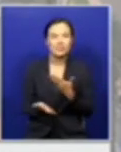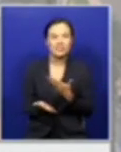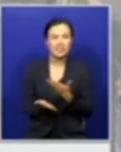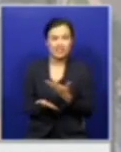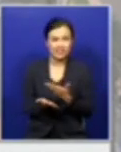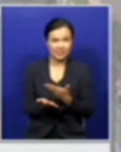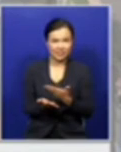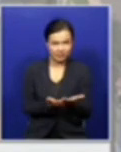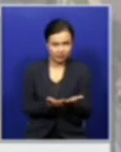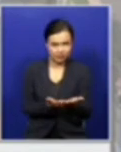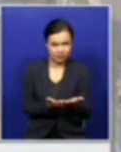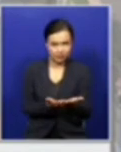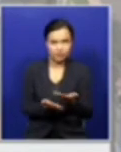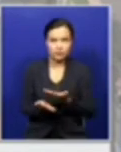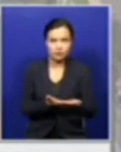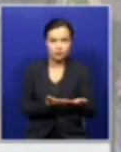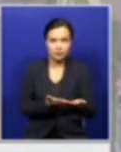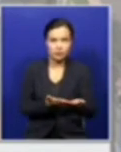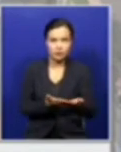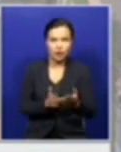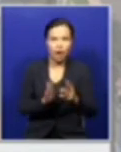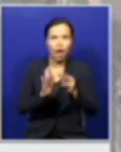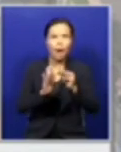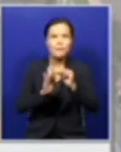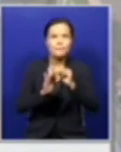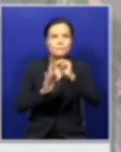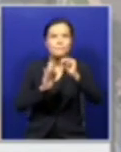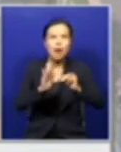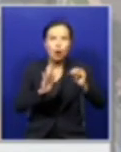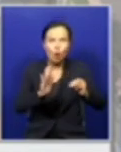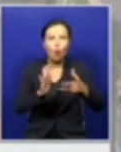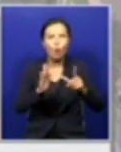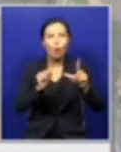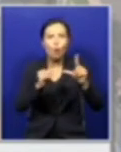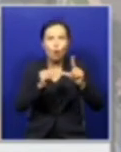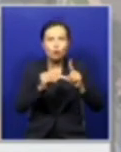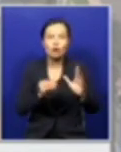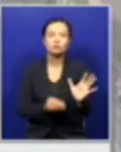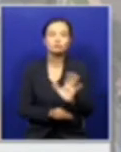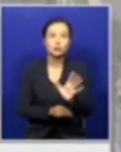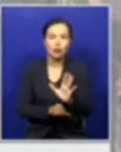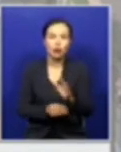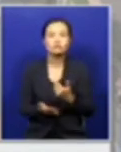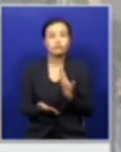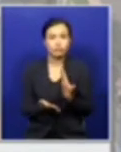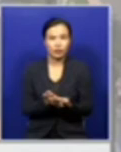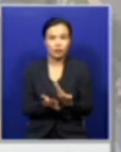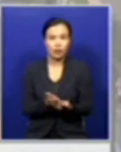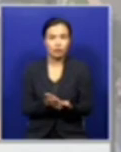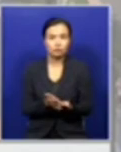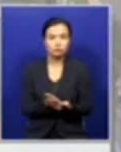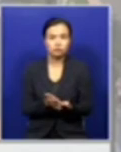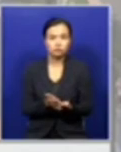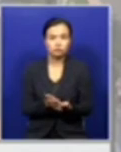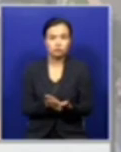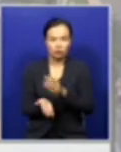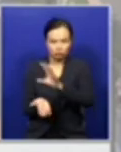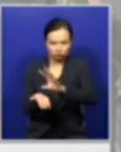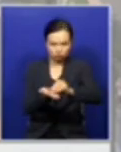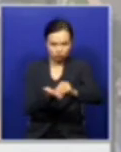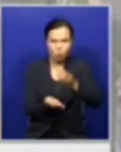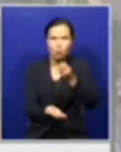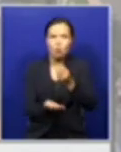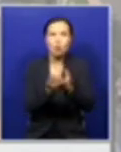ากแมคโครโลตัสอันนั้นก็จะทำให้เงินไปกองอยู่กับนายทุนใหญ่เหมือ